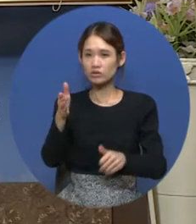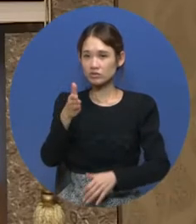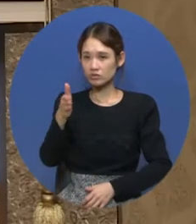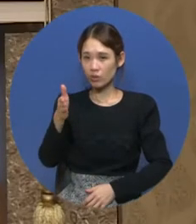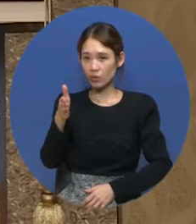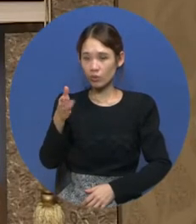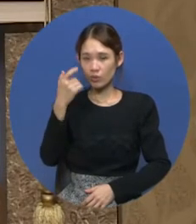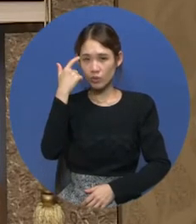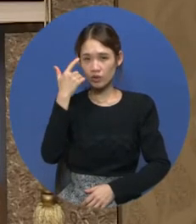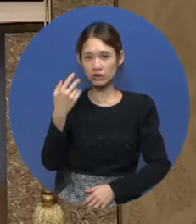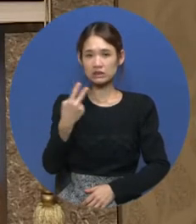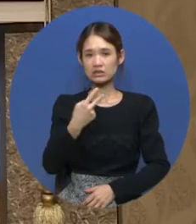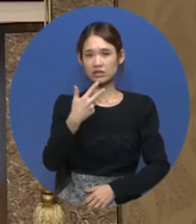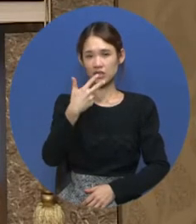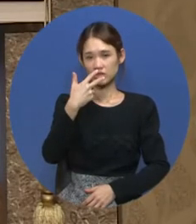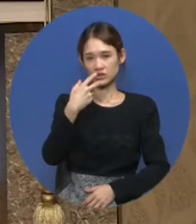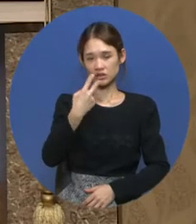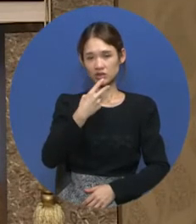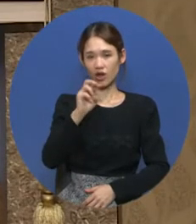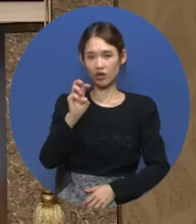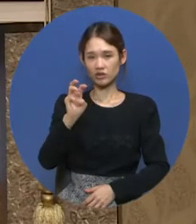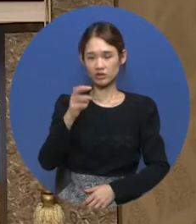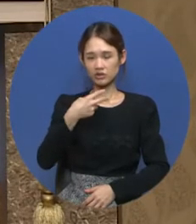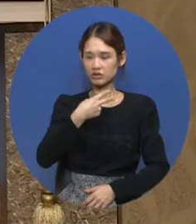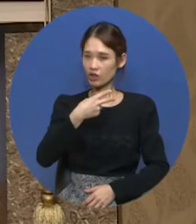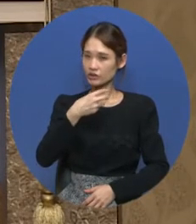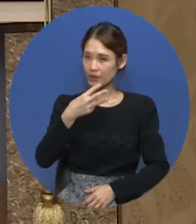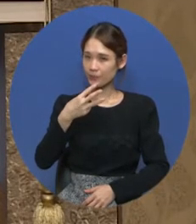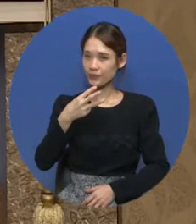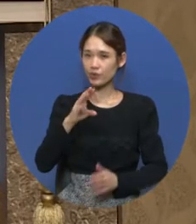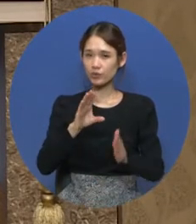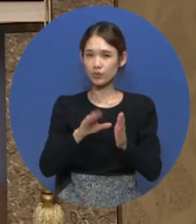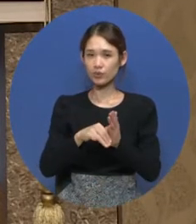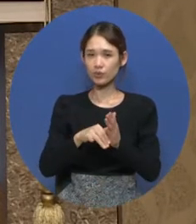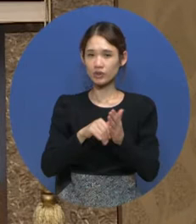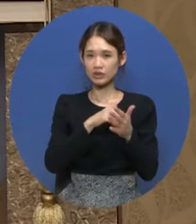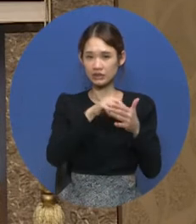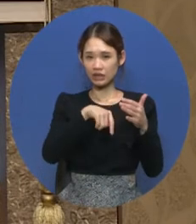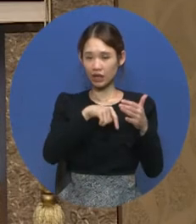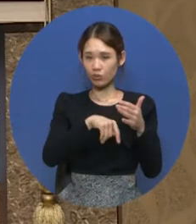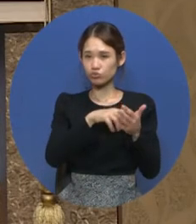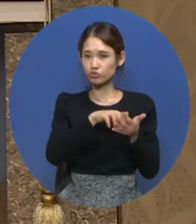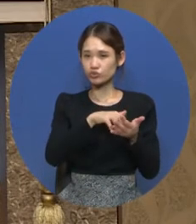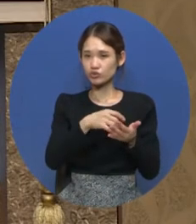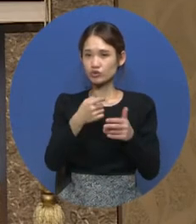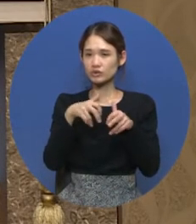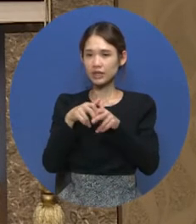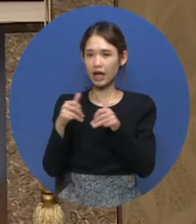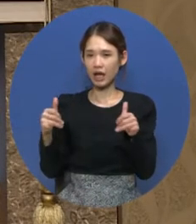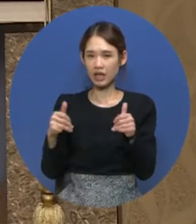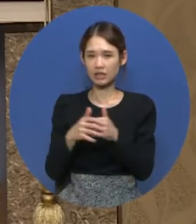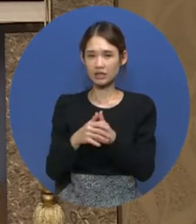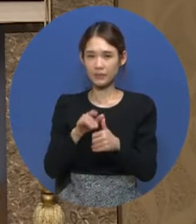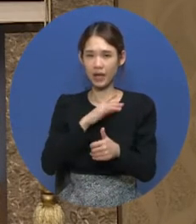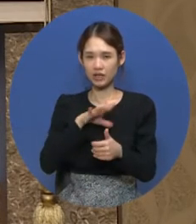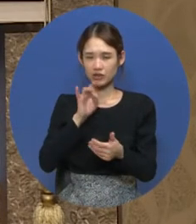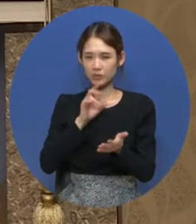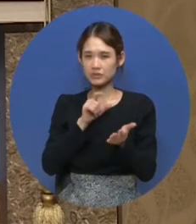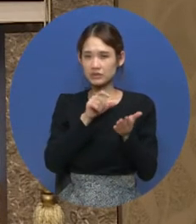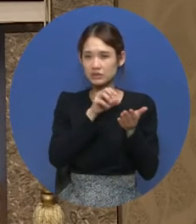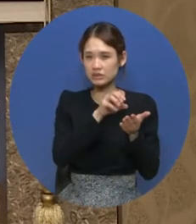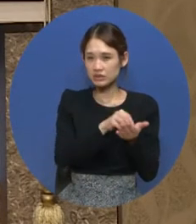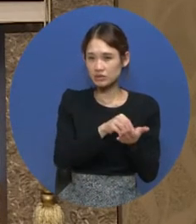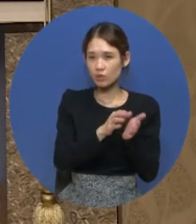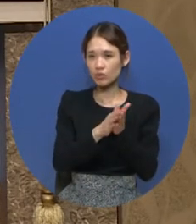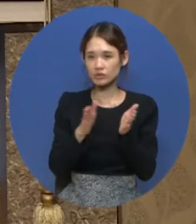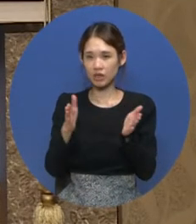어 저희가 2008 년도 아기 2003년도에 이제 수 수장에 내부 장애인으로 서 이제 처음으로 이제 등록되기 시작을 했는데